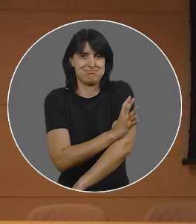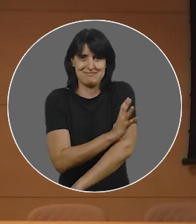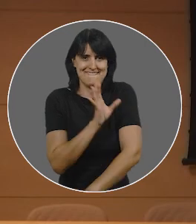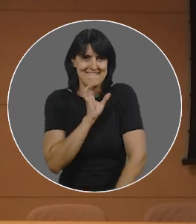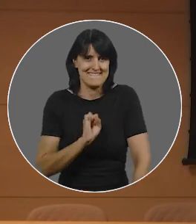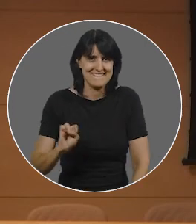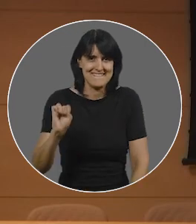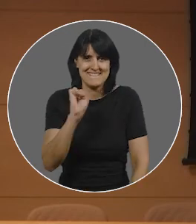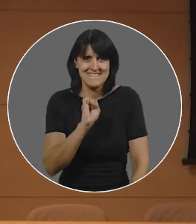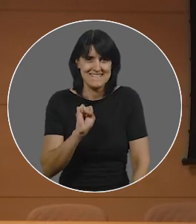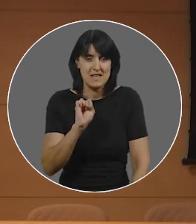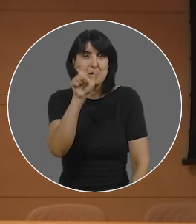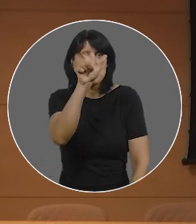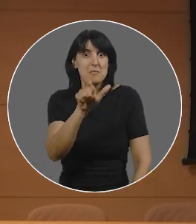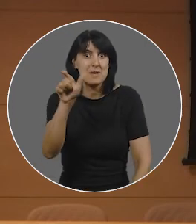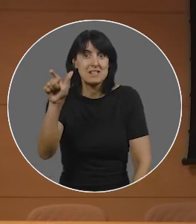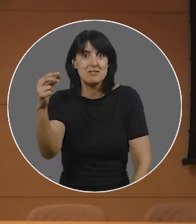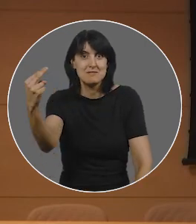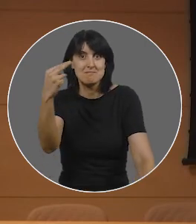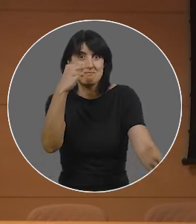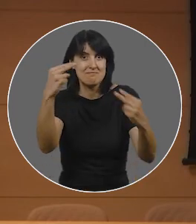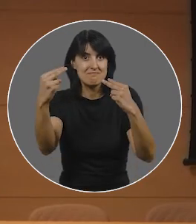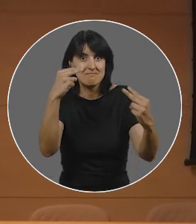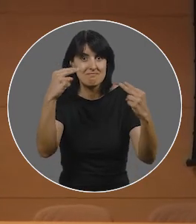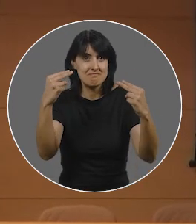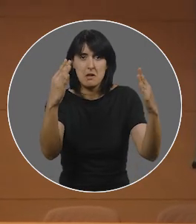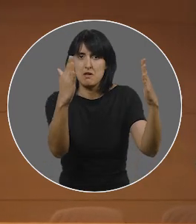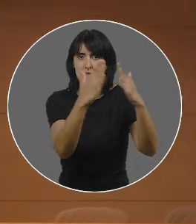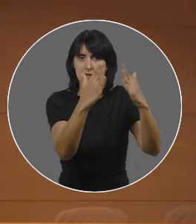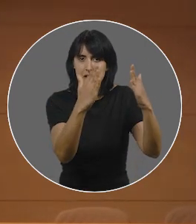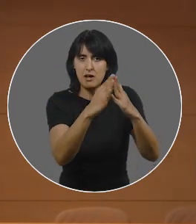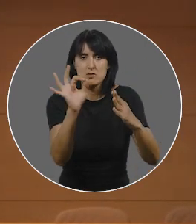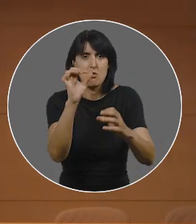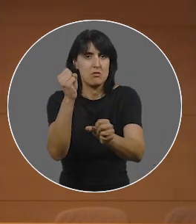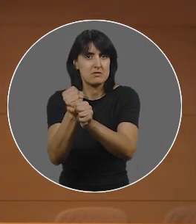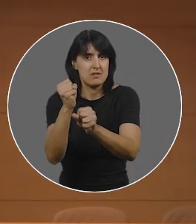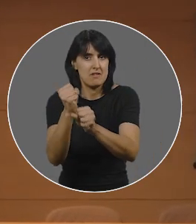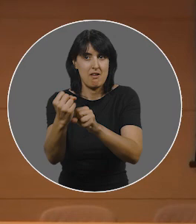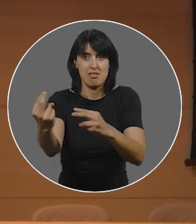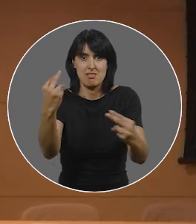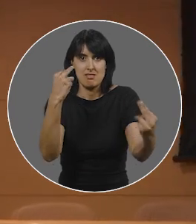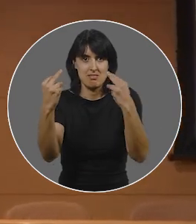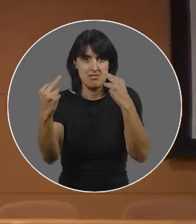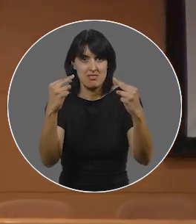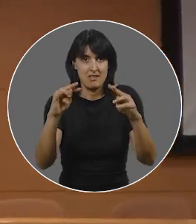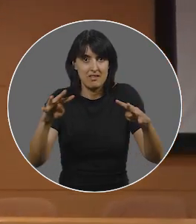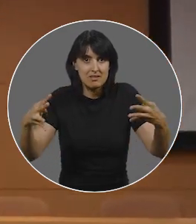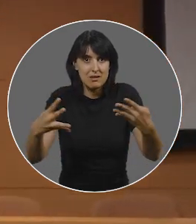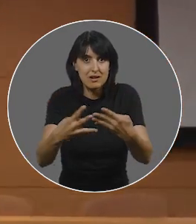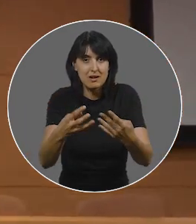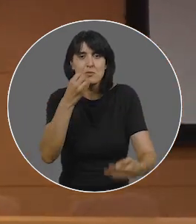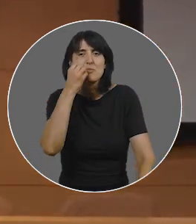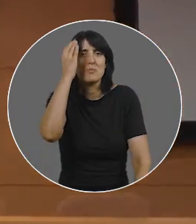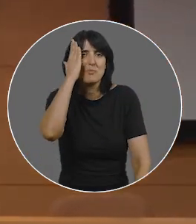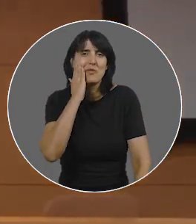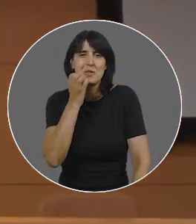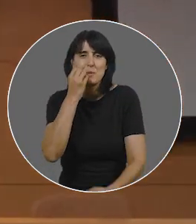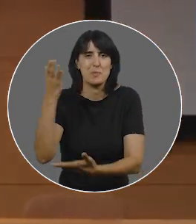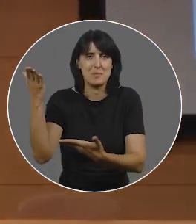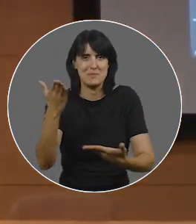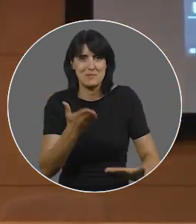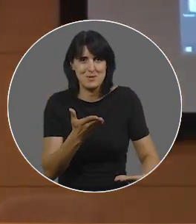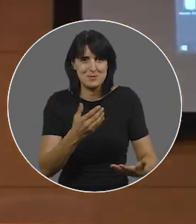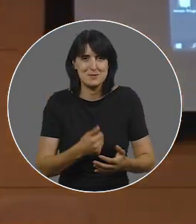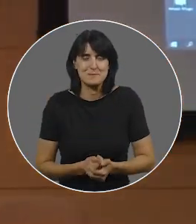sigui que fantàstic, i els que estan a l'streaming, on sigui, a casa, a la feina, doncs també bon dia i